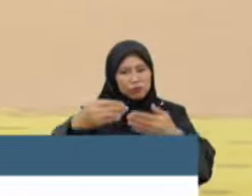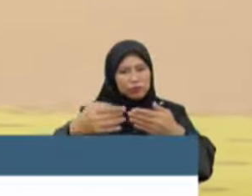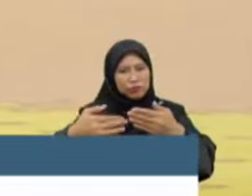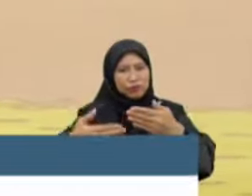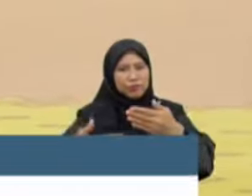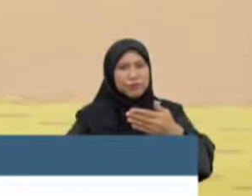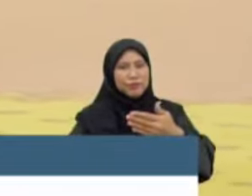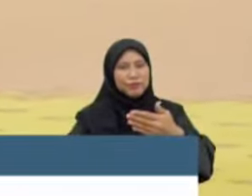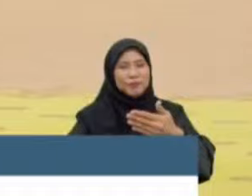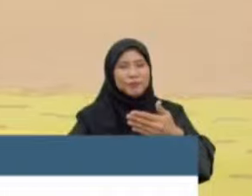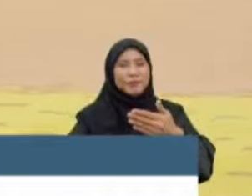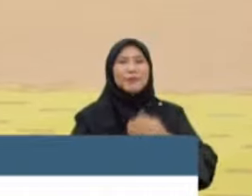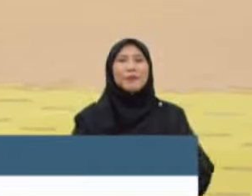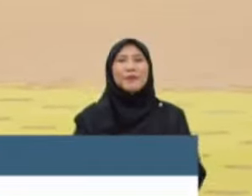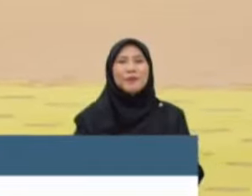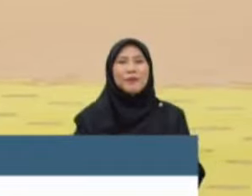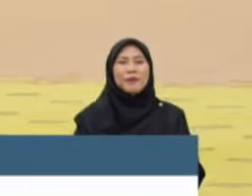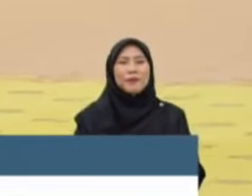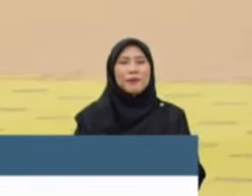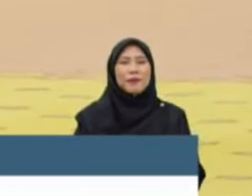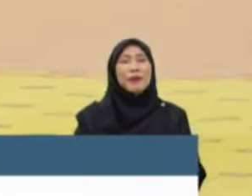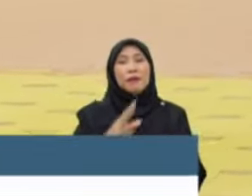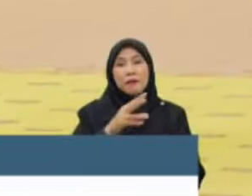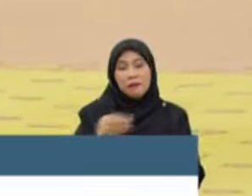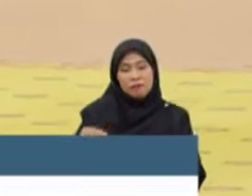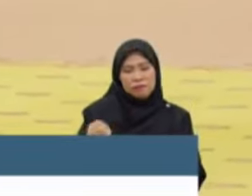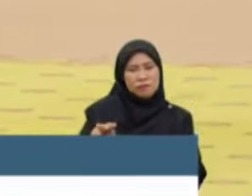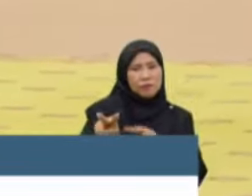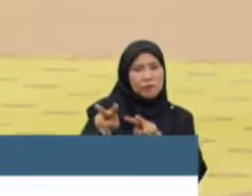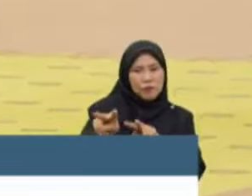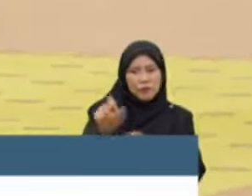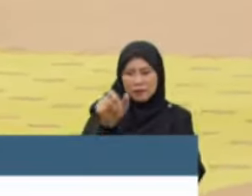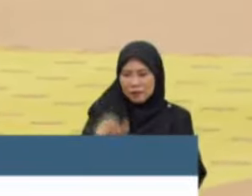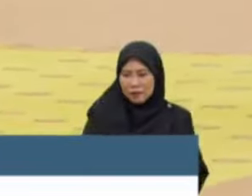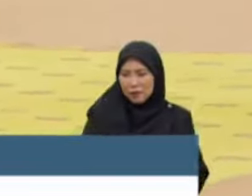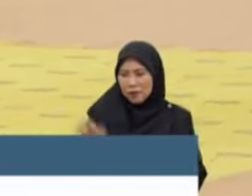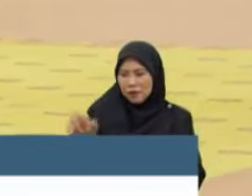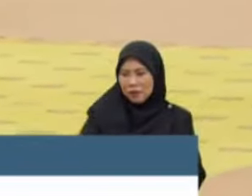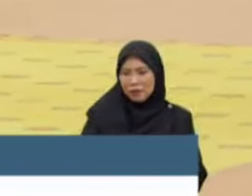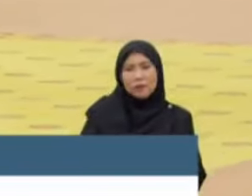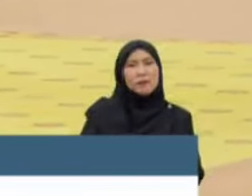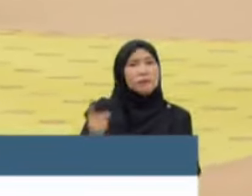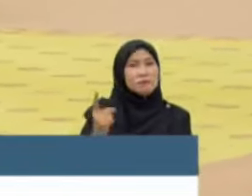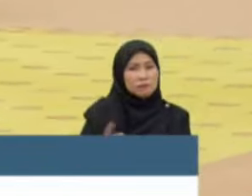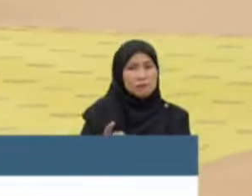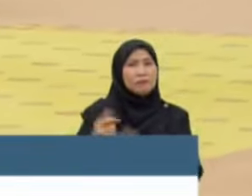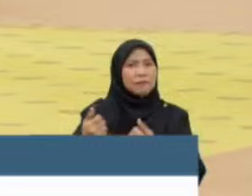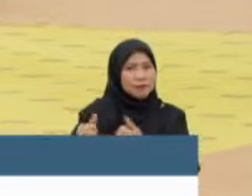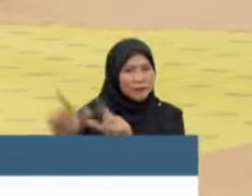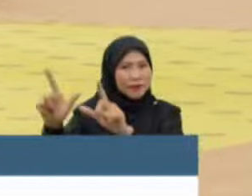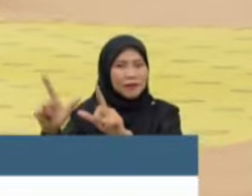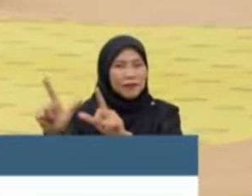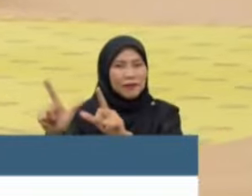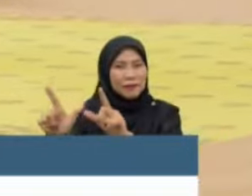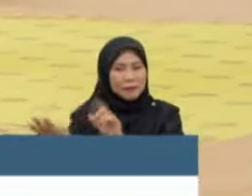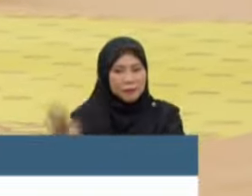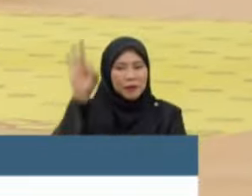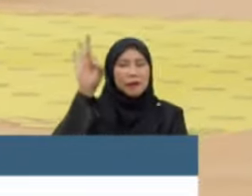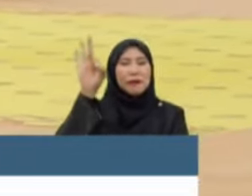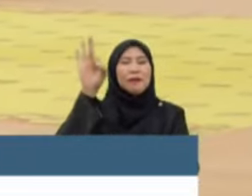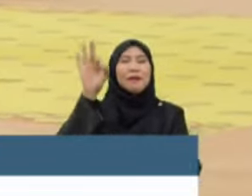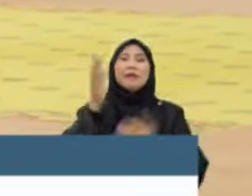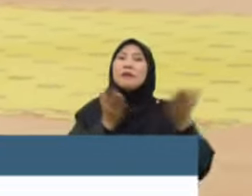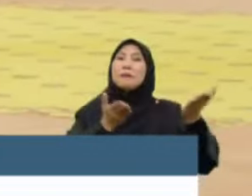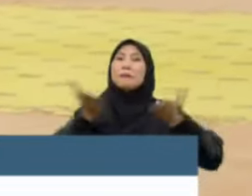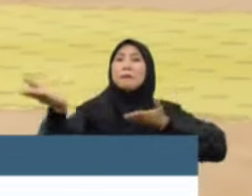Pertimbangan dibuat pada calon yang betul-betul layak, yang telah berkhidmat